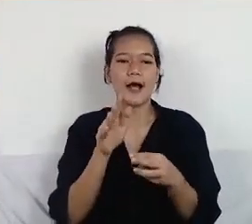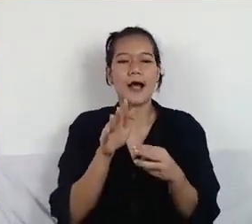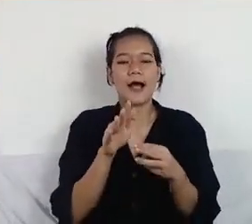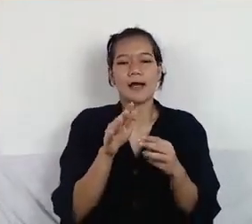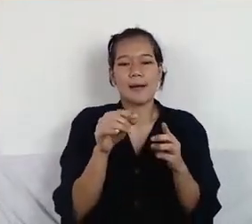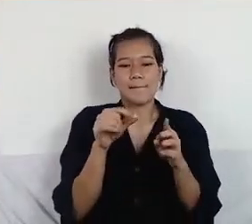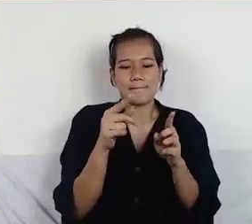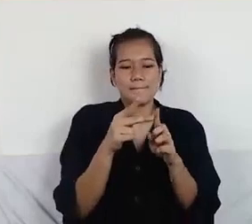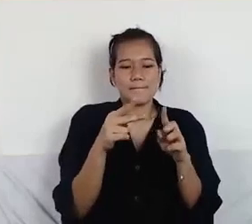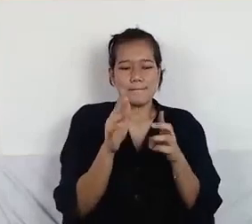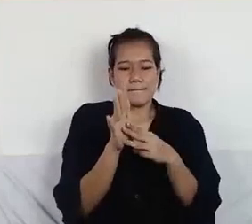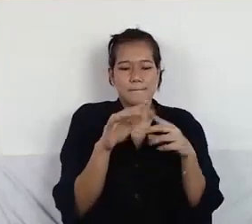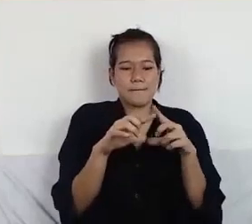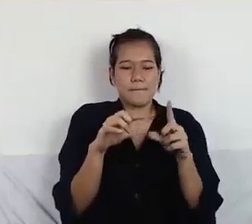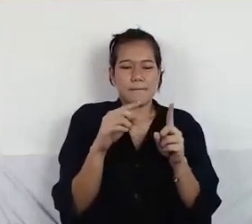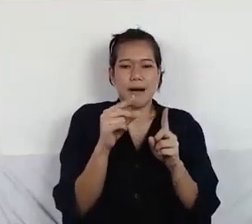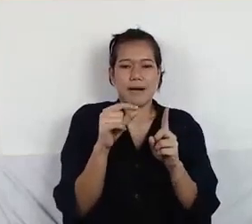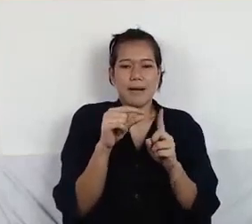Mapalus.